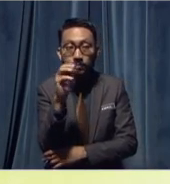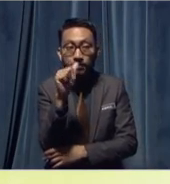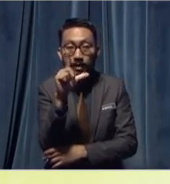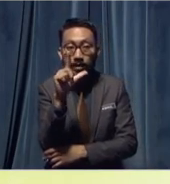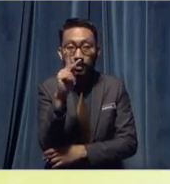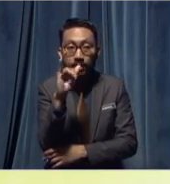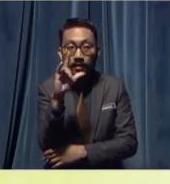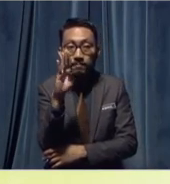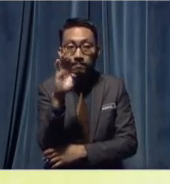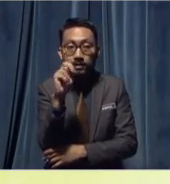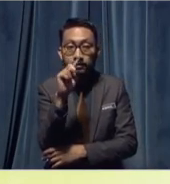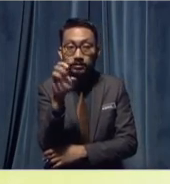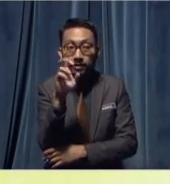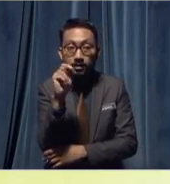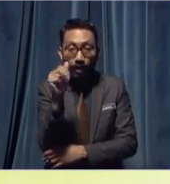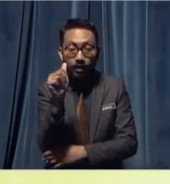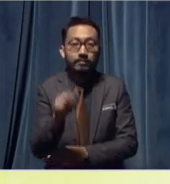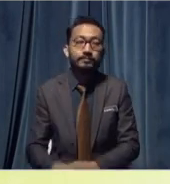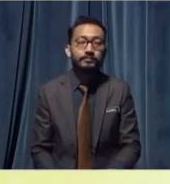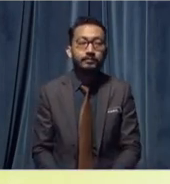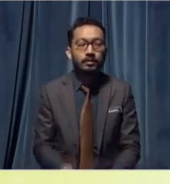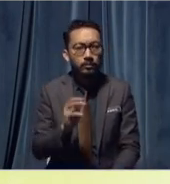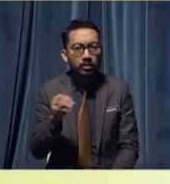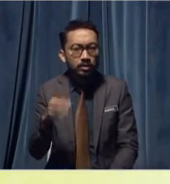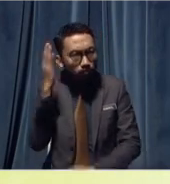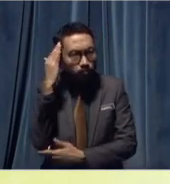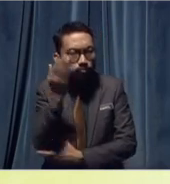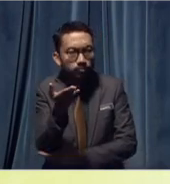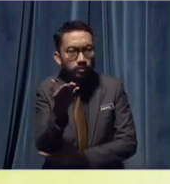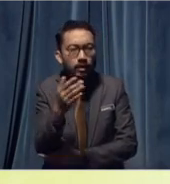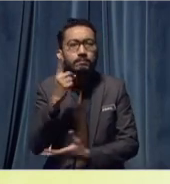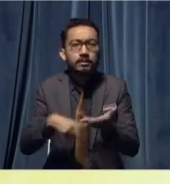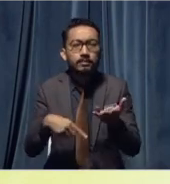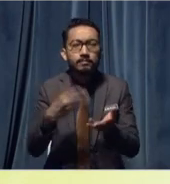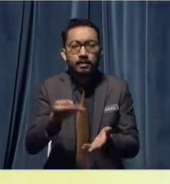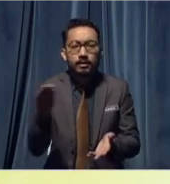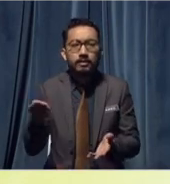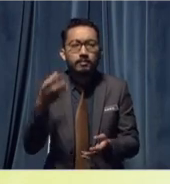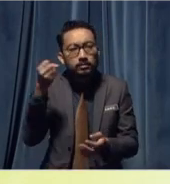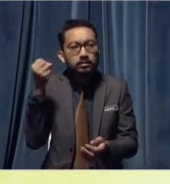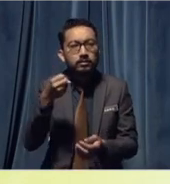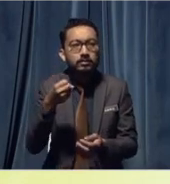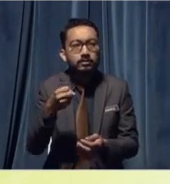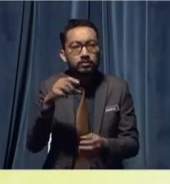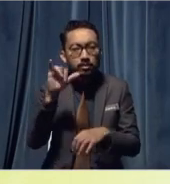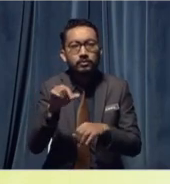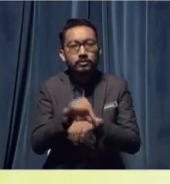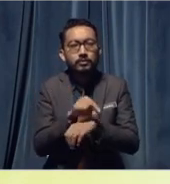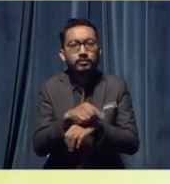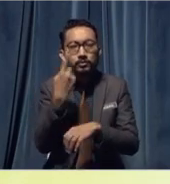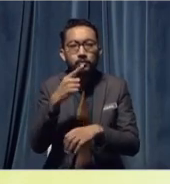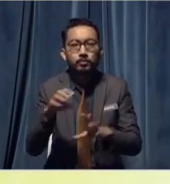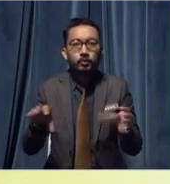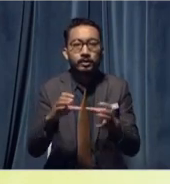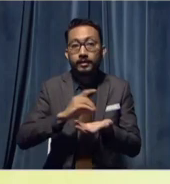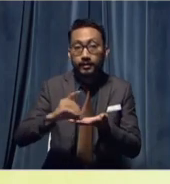benzina sulfonat. Murid-murid tahu apakah bahan mentah yang digunakan untuk membuat